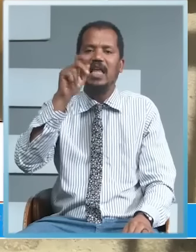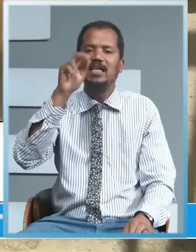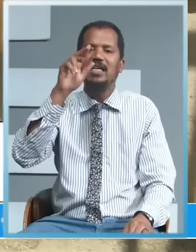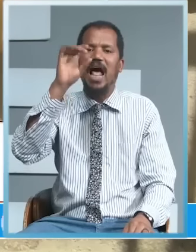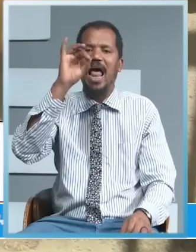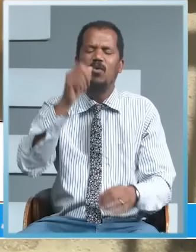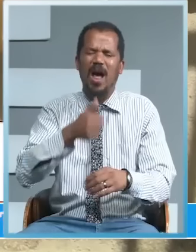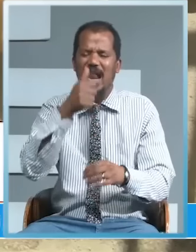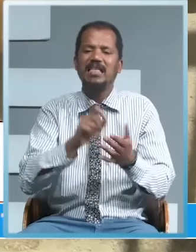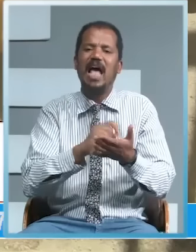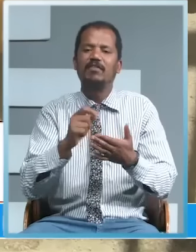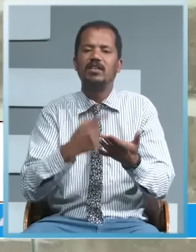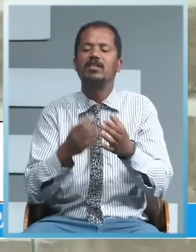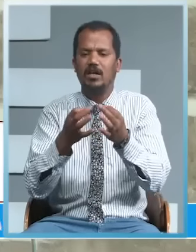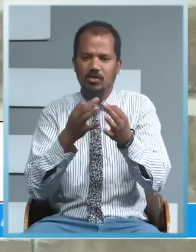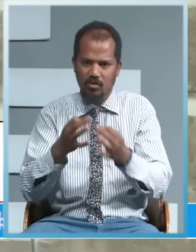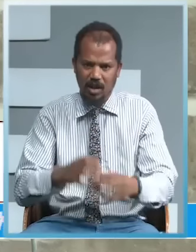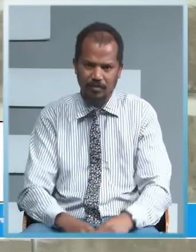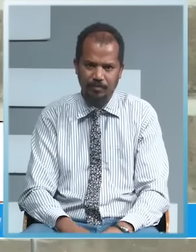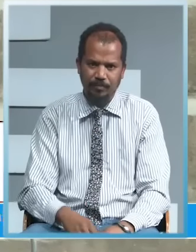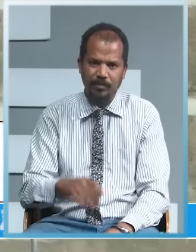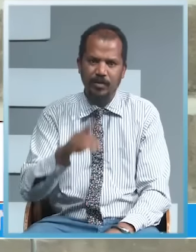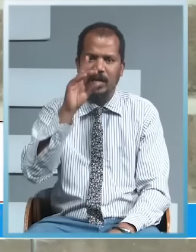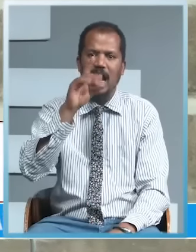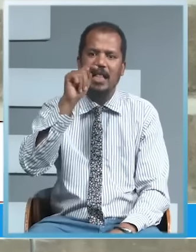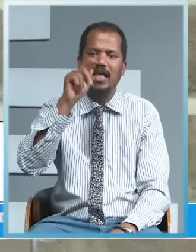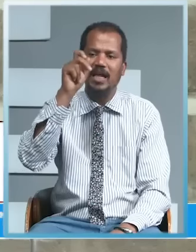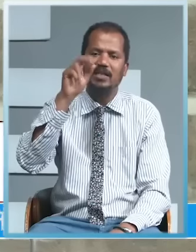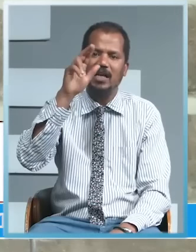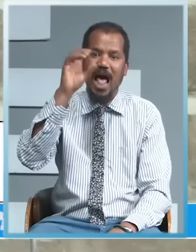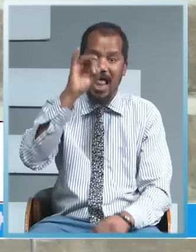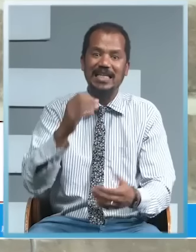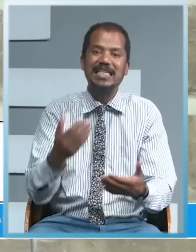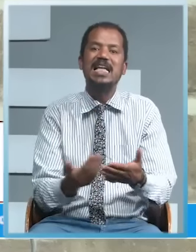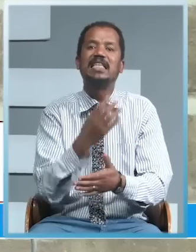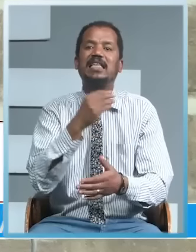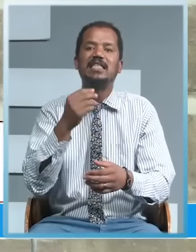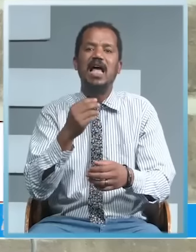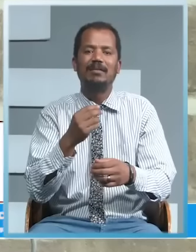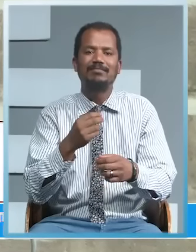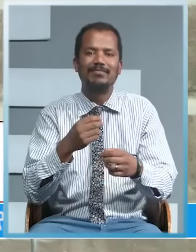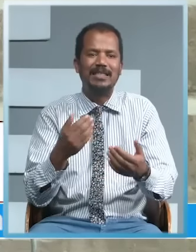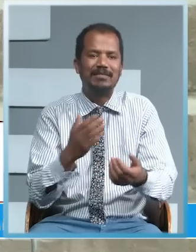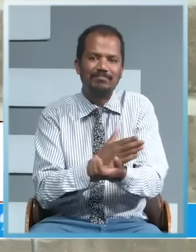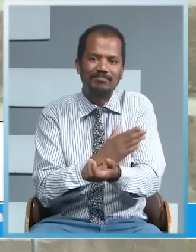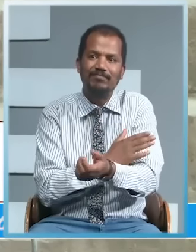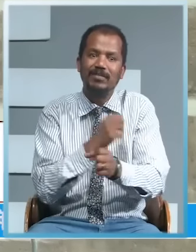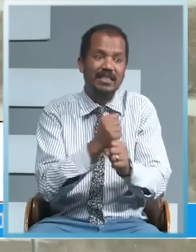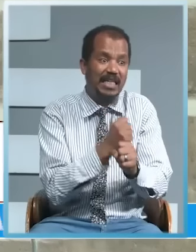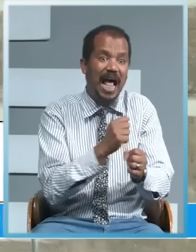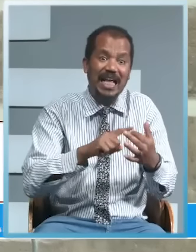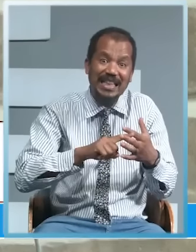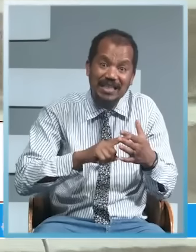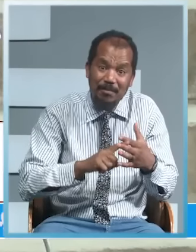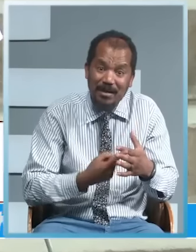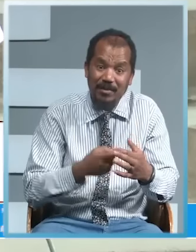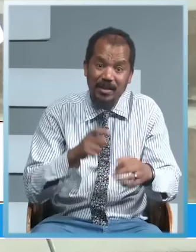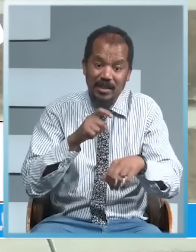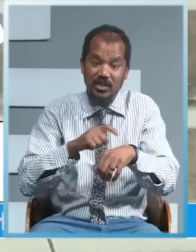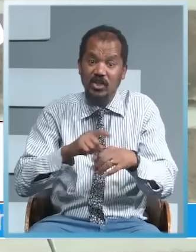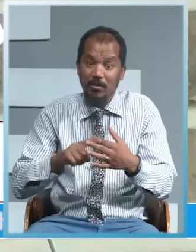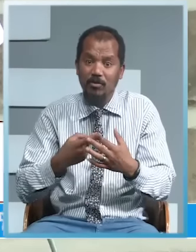ጸሐፊ እንደዚህ ገልጸውታል። የካቴድራሉ የእድሳትና የጥገና ሥራ ከተጀመረበት